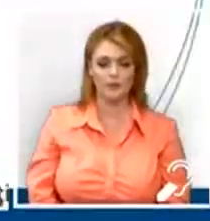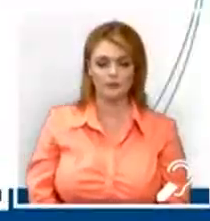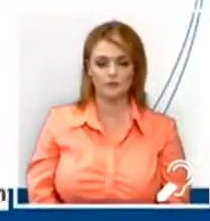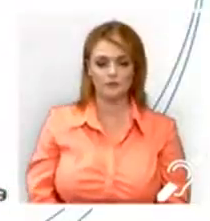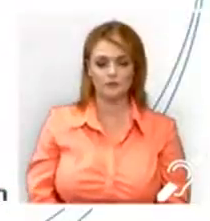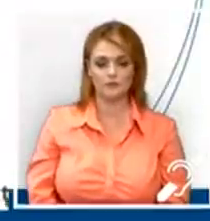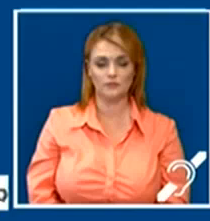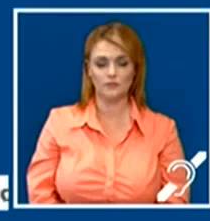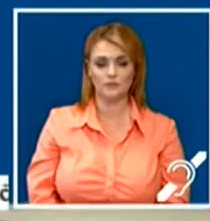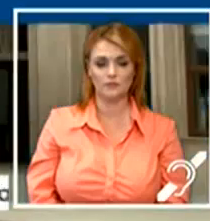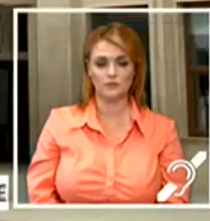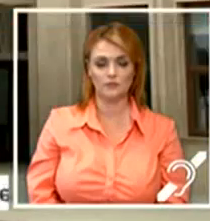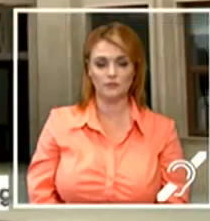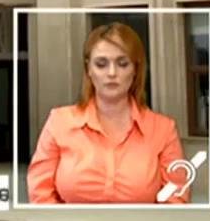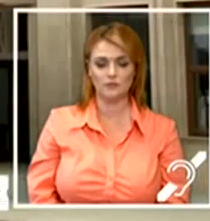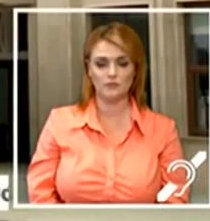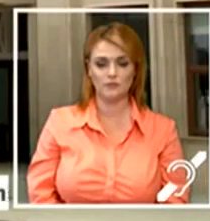dezvoltare.